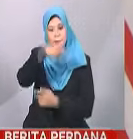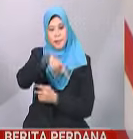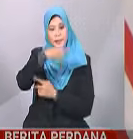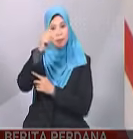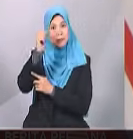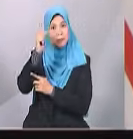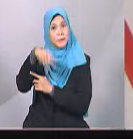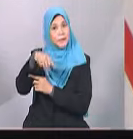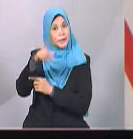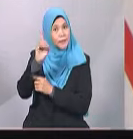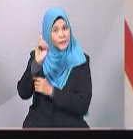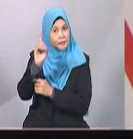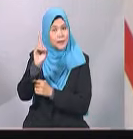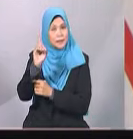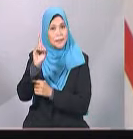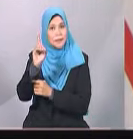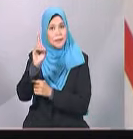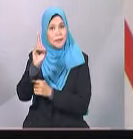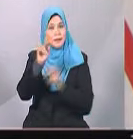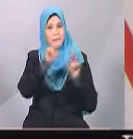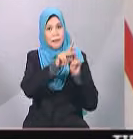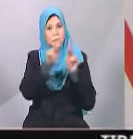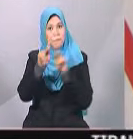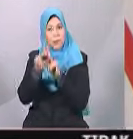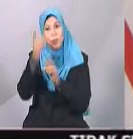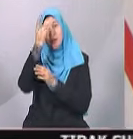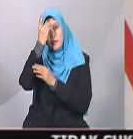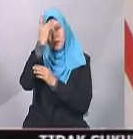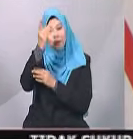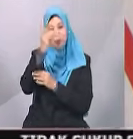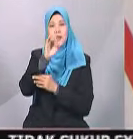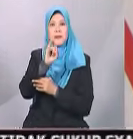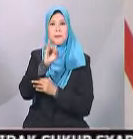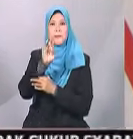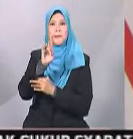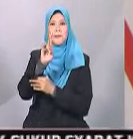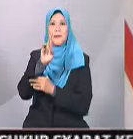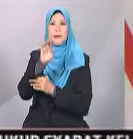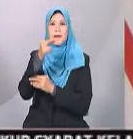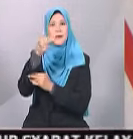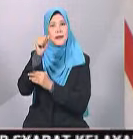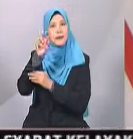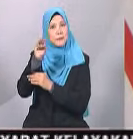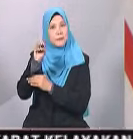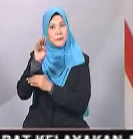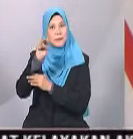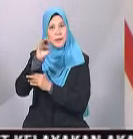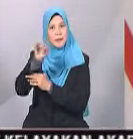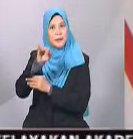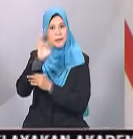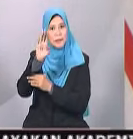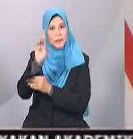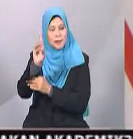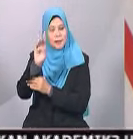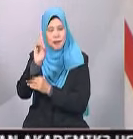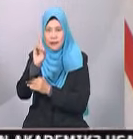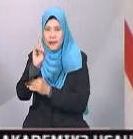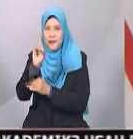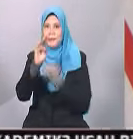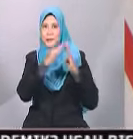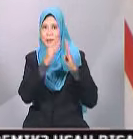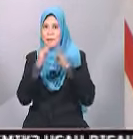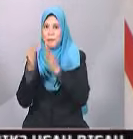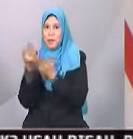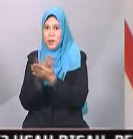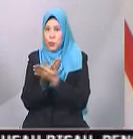PKPD di Kampung Datuk Ibrahim Majid dan Bandar Baru Datuk Ibrahim Majid di